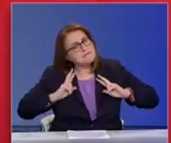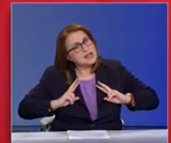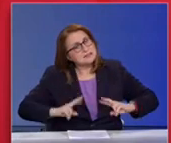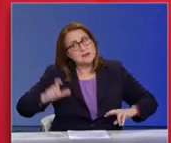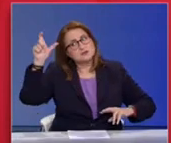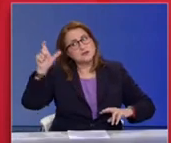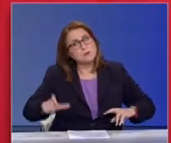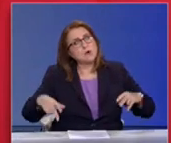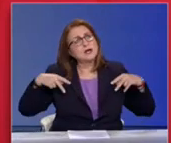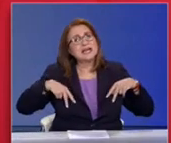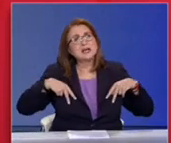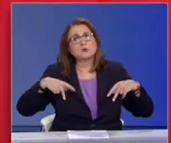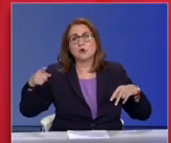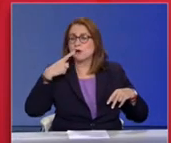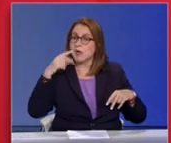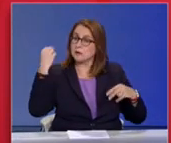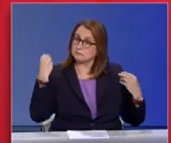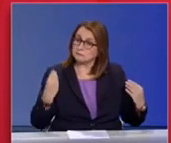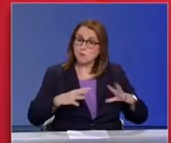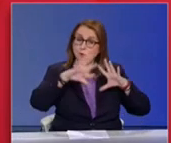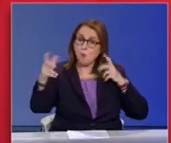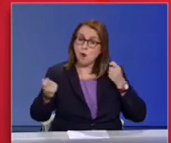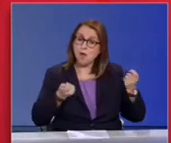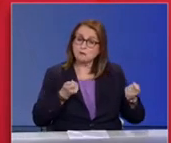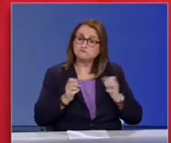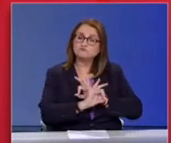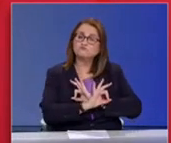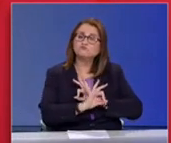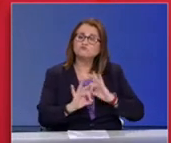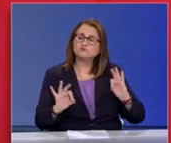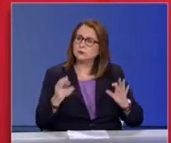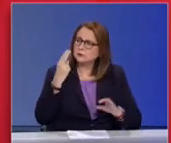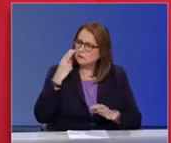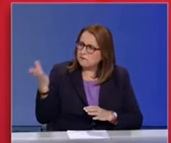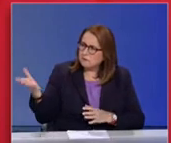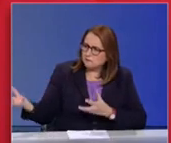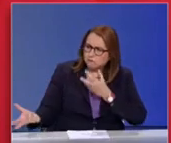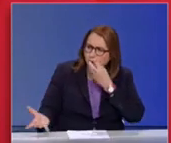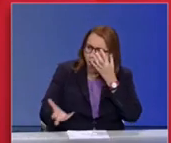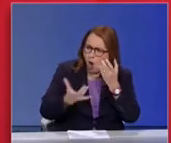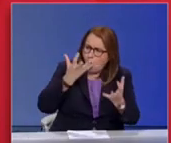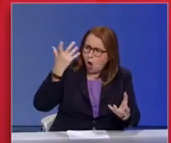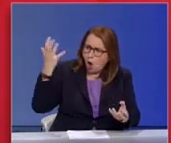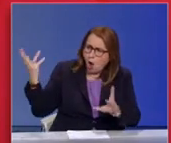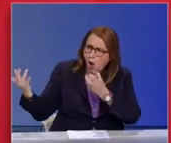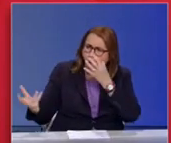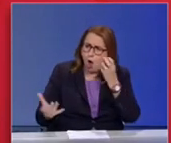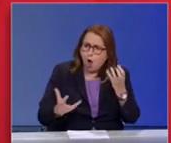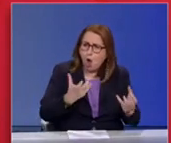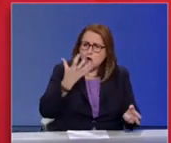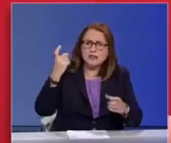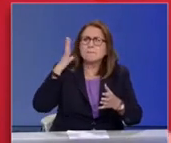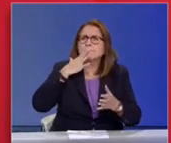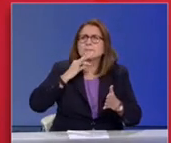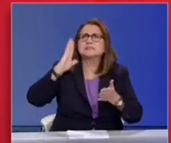δηλώνει ότι ο κρατικός μηχανισμός λειτουργεί υποδειγματικά, είναι δικό του ζήτημα, δικό του πρόβλημα. Στο τέλος της ημέρας